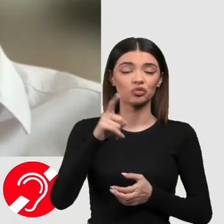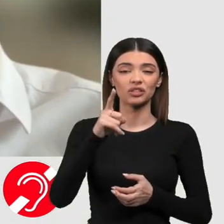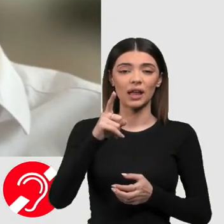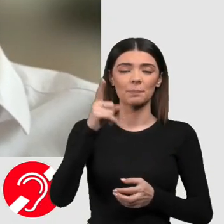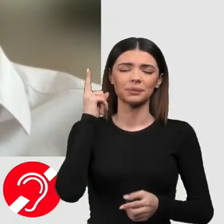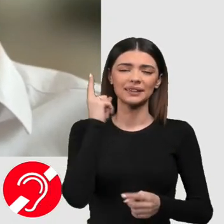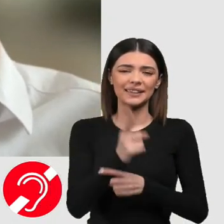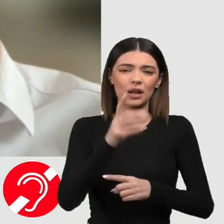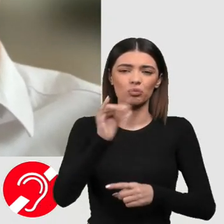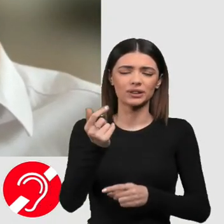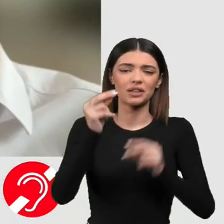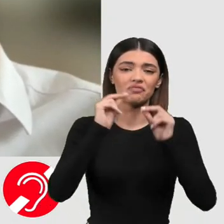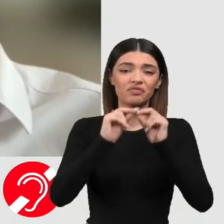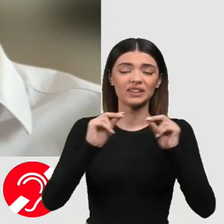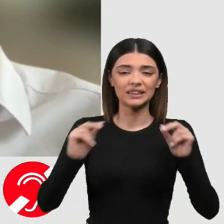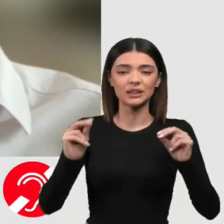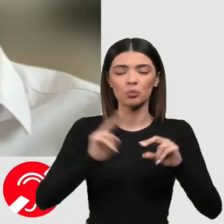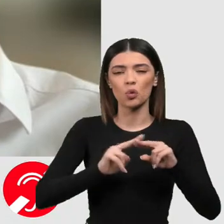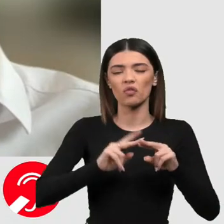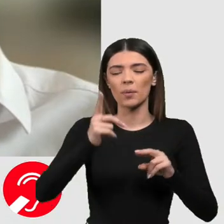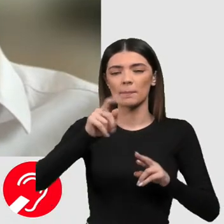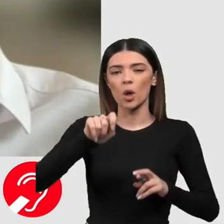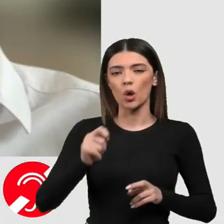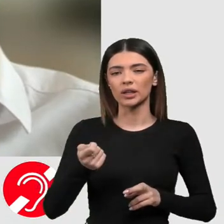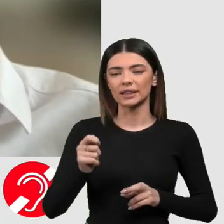Trebuie interpretate, zic eu, într-o cheie